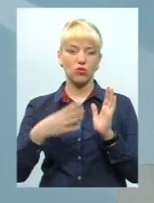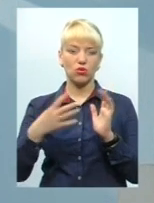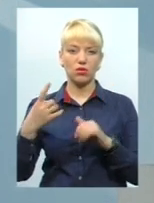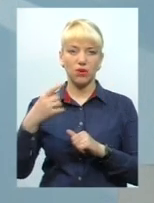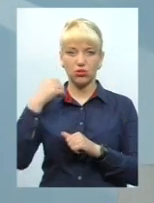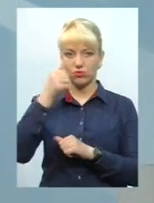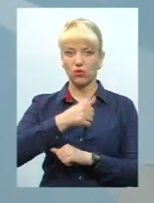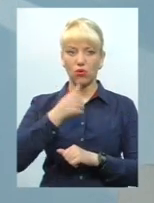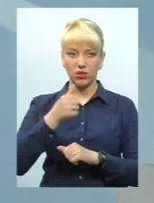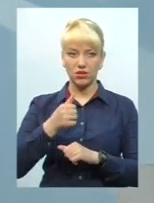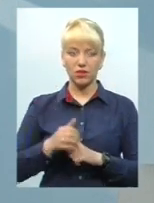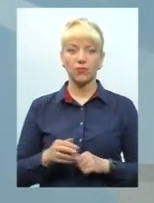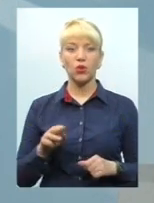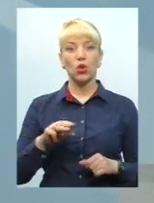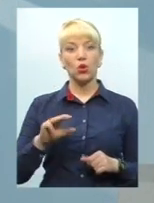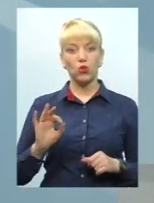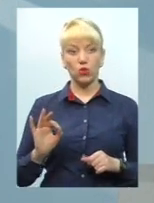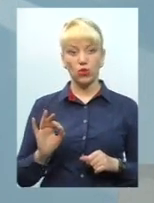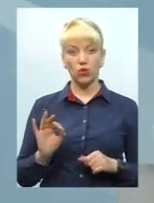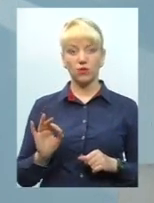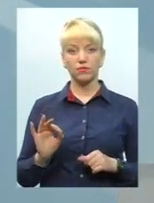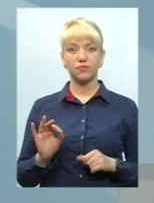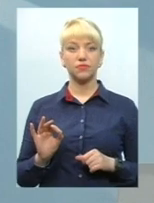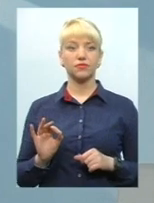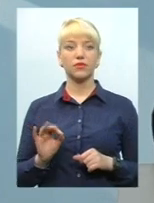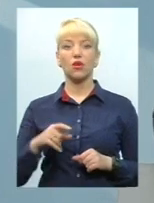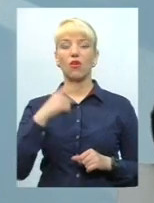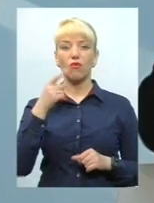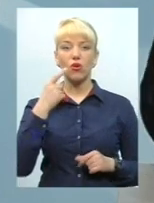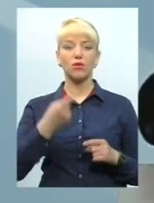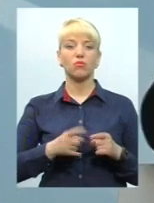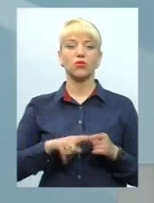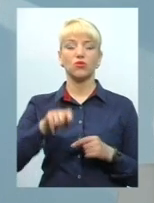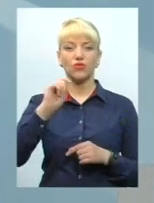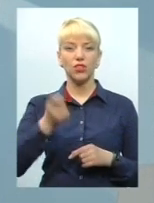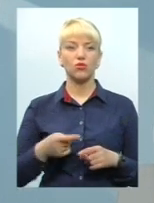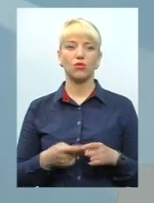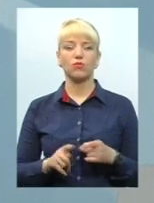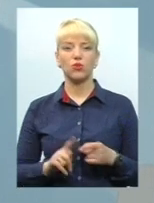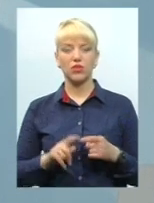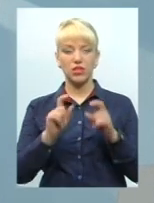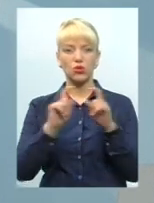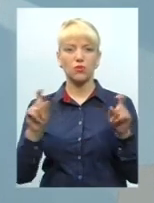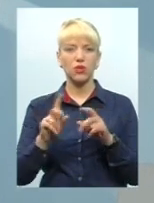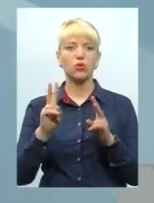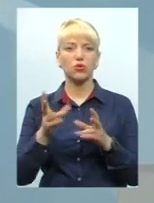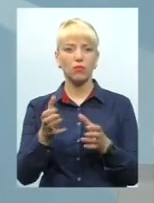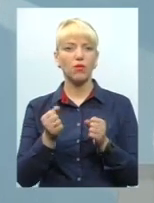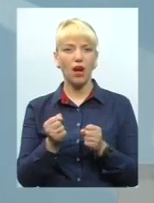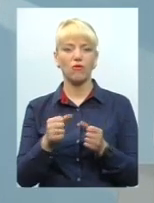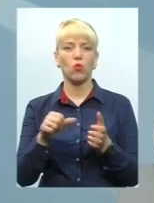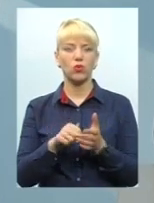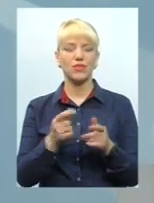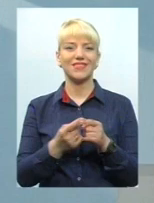1939-1941 році, от, то і говоримо про цю війну, і говоримо про ті суб'єкти, які брали участь в цій війні, то